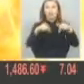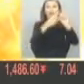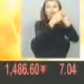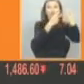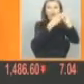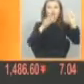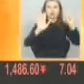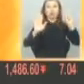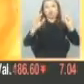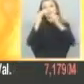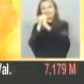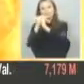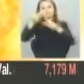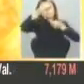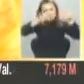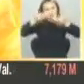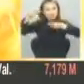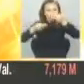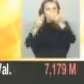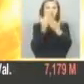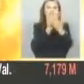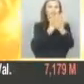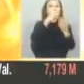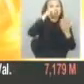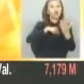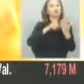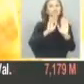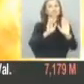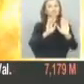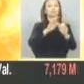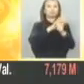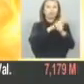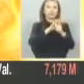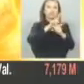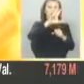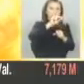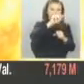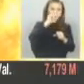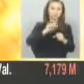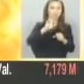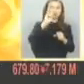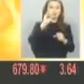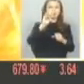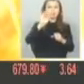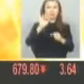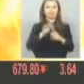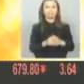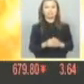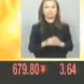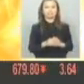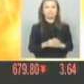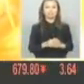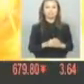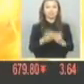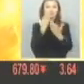6.5831 นะคะขณะที่ค่าเงินบาทถือว่ายังทรงๆในช่วงนี้ค่ะเคลื่อนไหวอยู่ที่30บาท68สตางค์นะคะค่ากลางของ